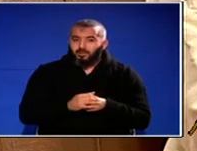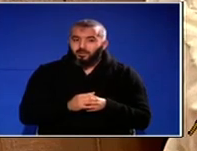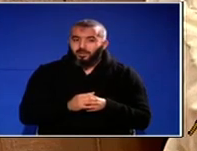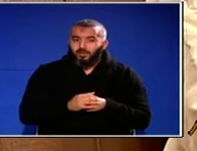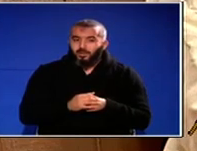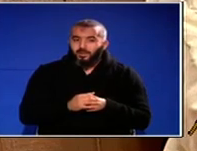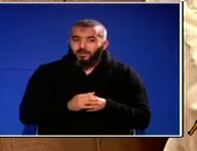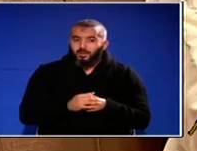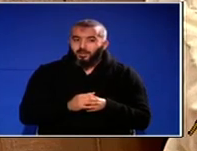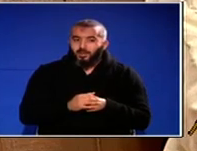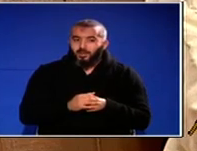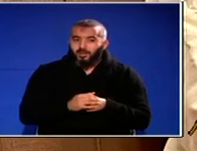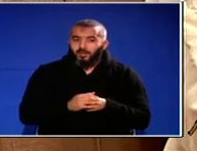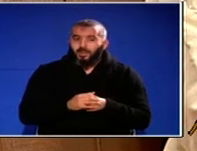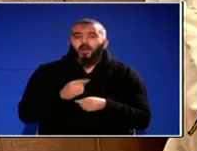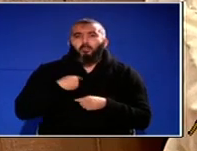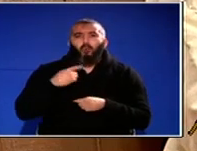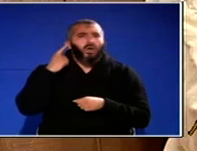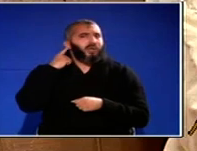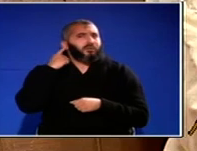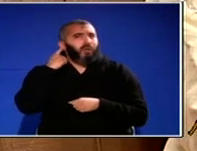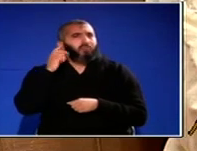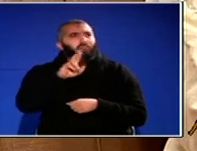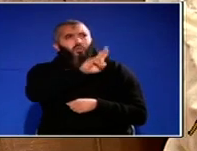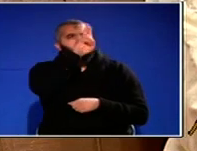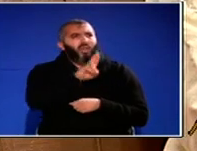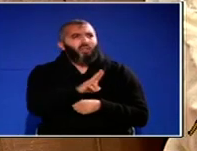واحد حصه مجرد لعبه. ايوه.